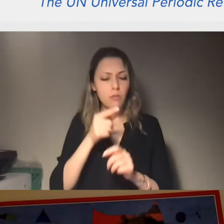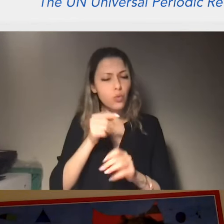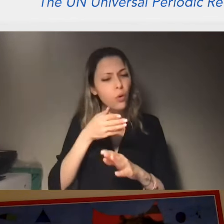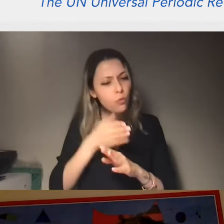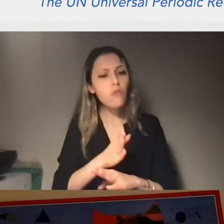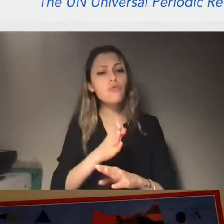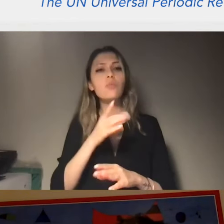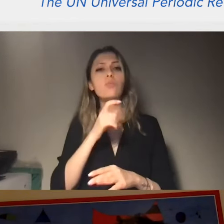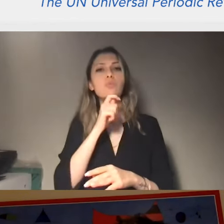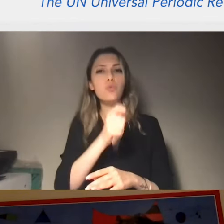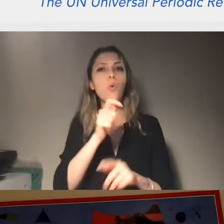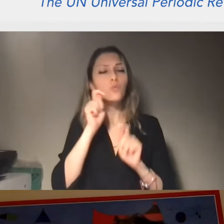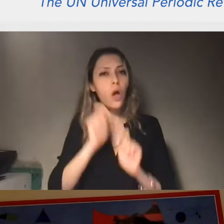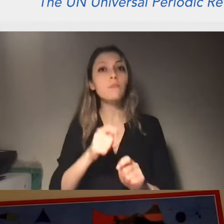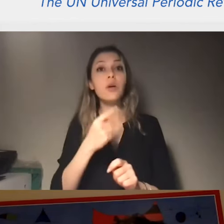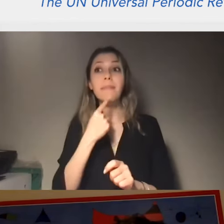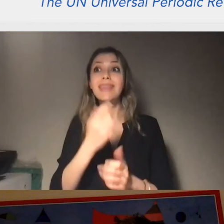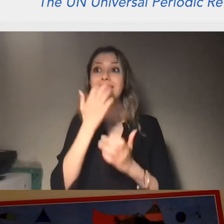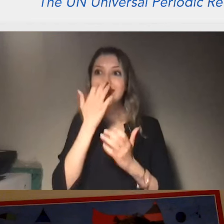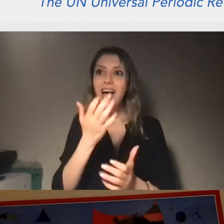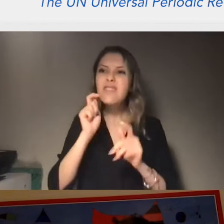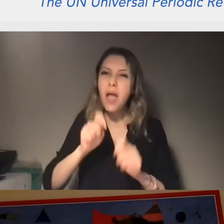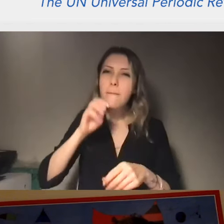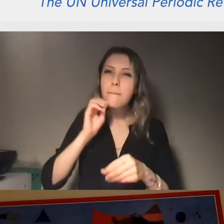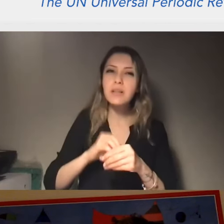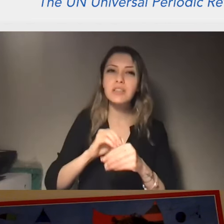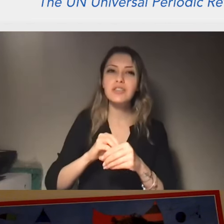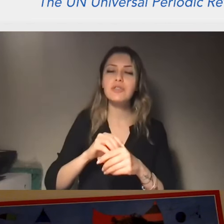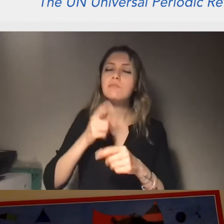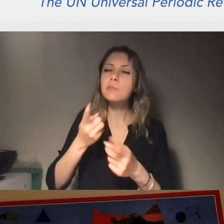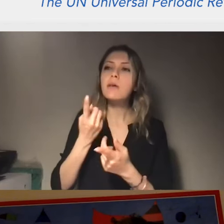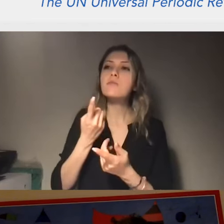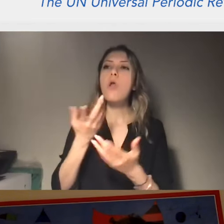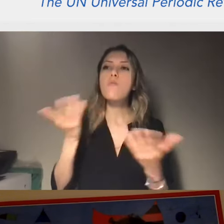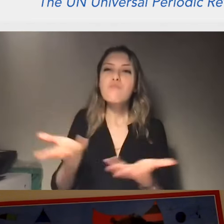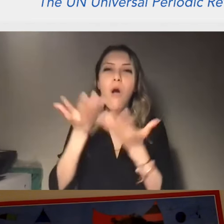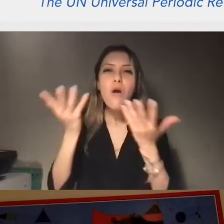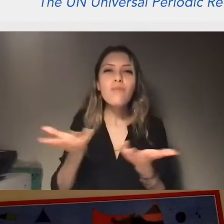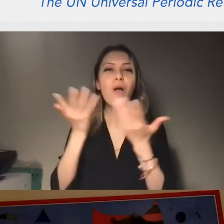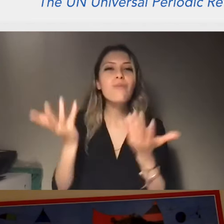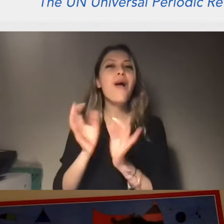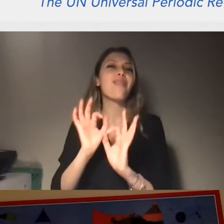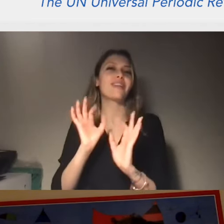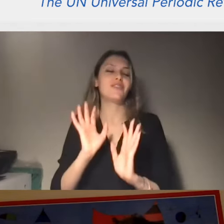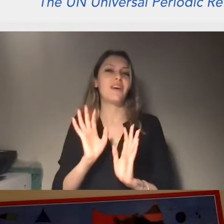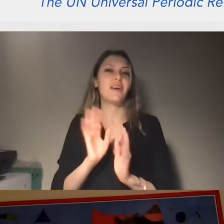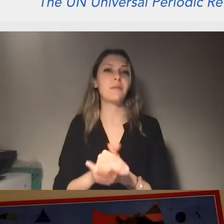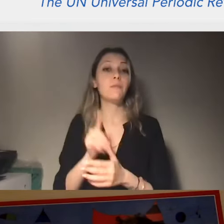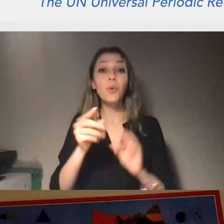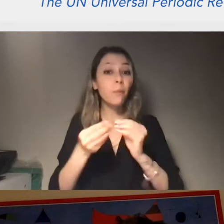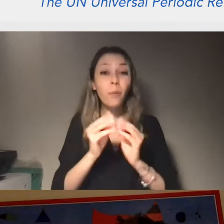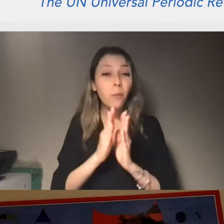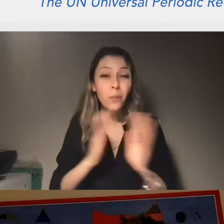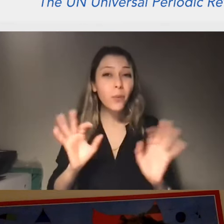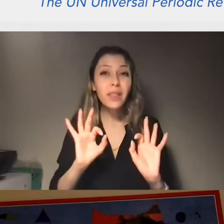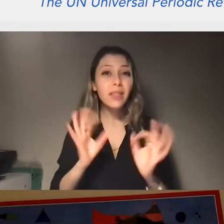girdiği tavsiyeleri yerine getirme konusunda zorlamak. Buradaki en önemli sıkıntılardan bir tanesi eğilimlere,